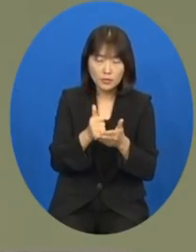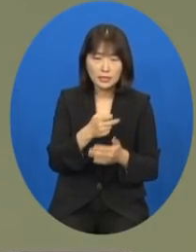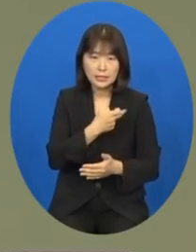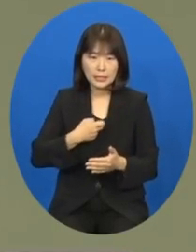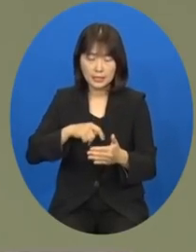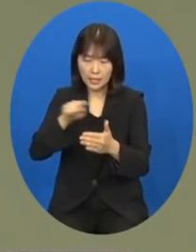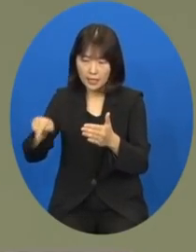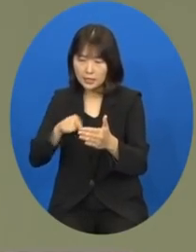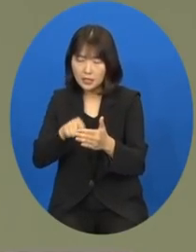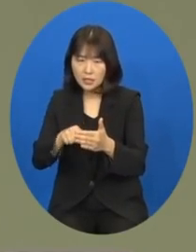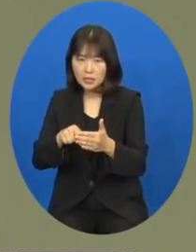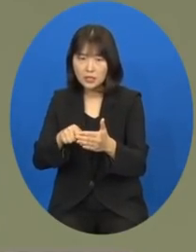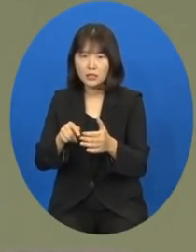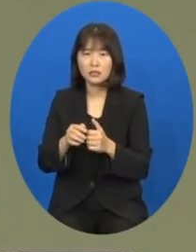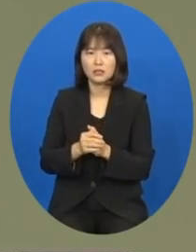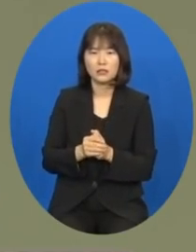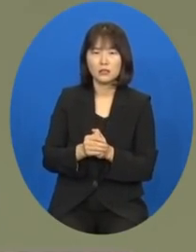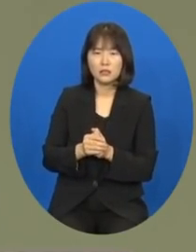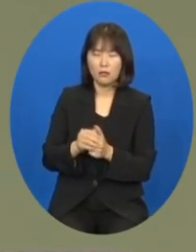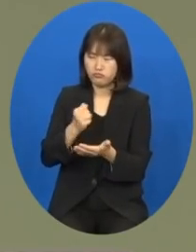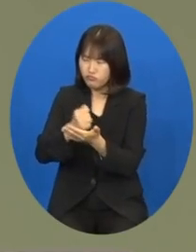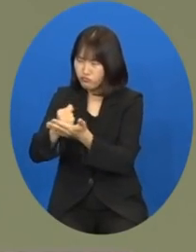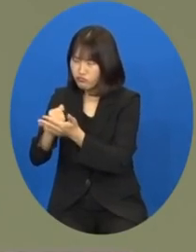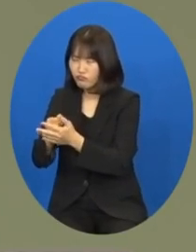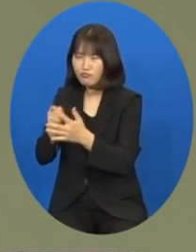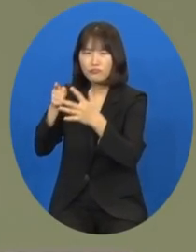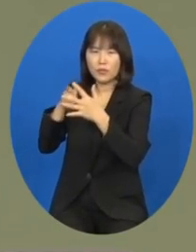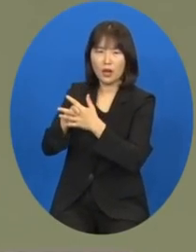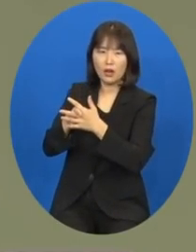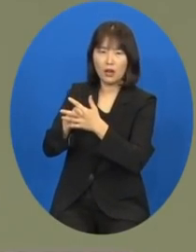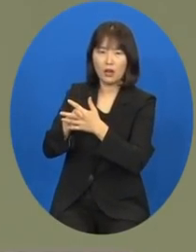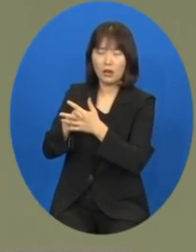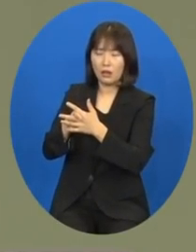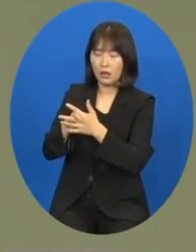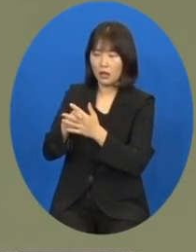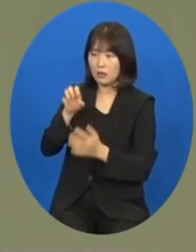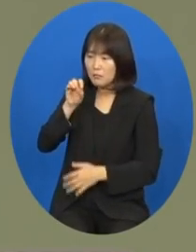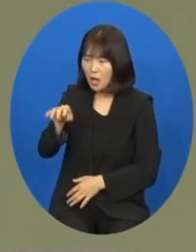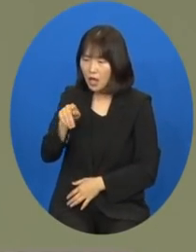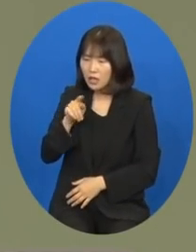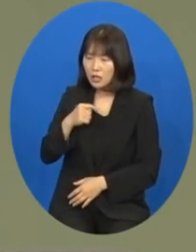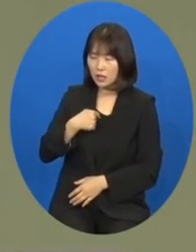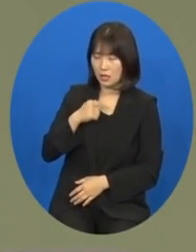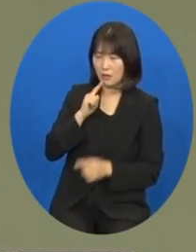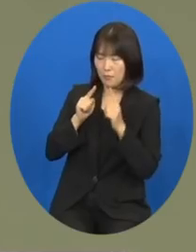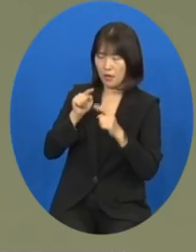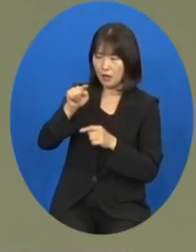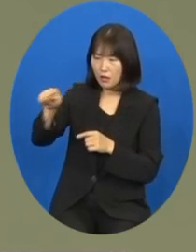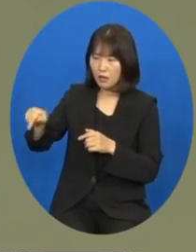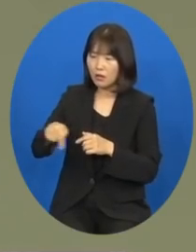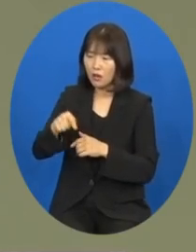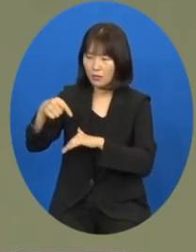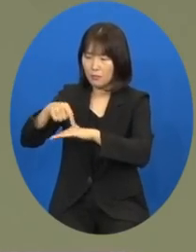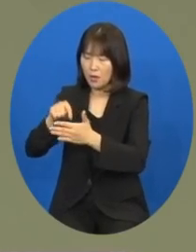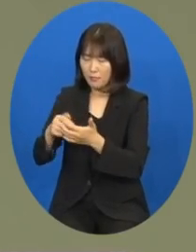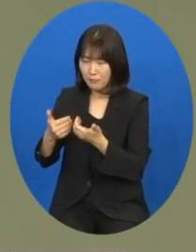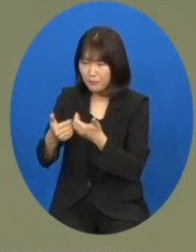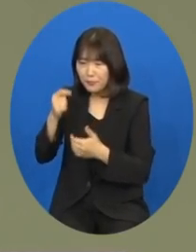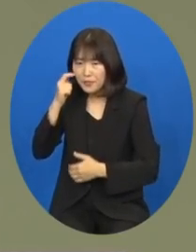수근거리는 것을 아직 그들에게 말씀하셨다 2마리 너의 마음에 걸리는 야 이 걸린다 라는 헬라어